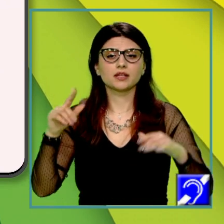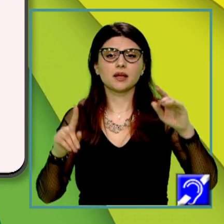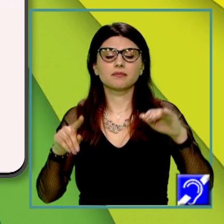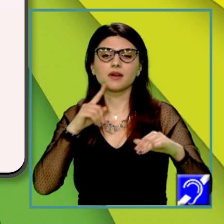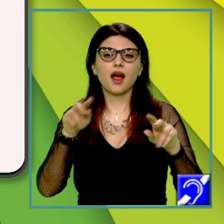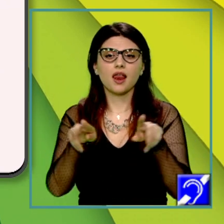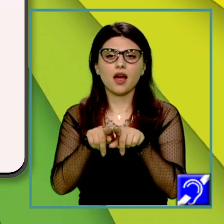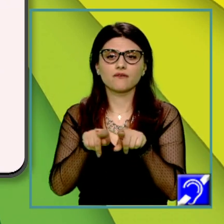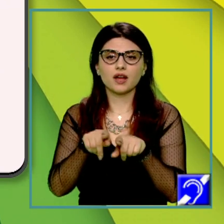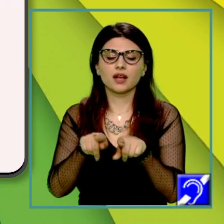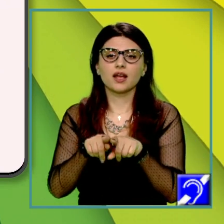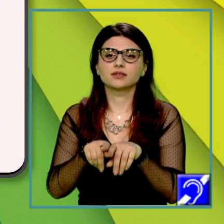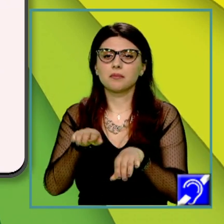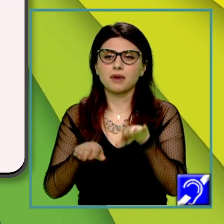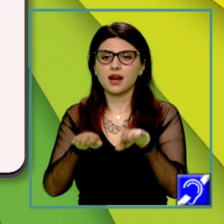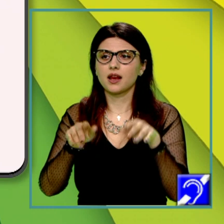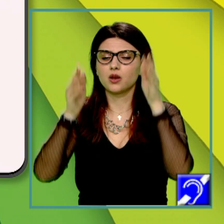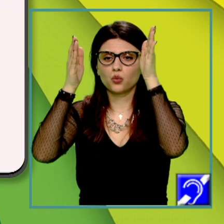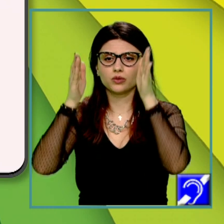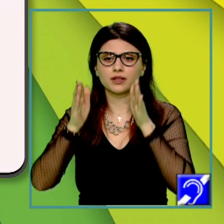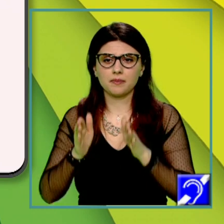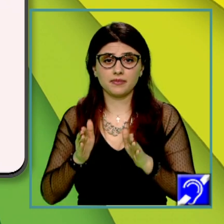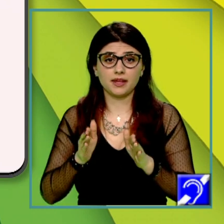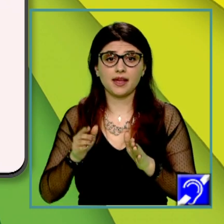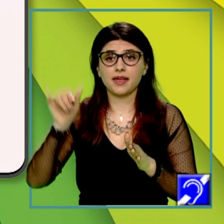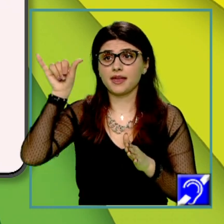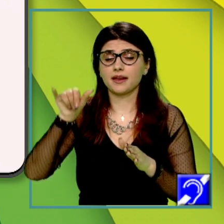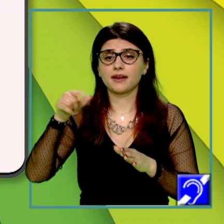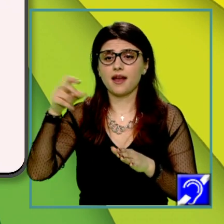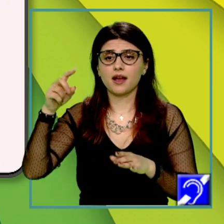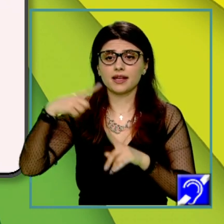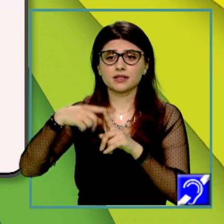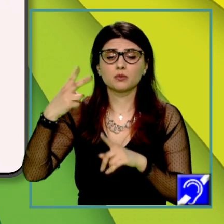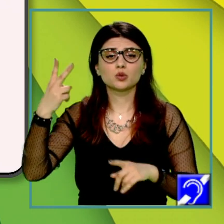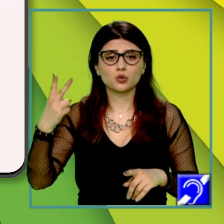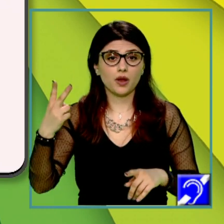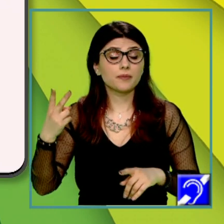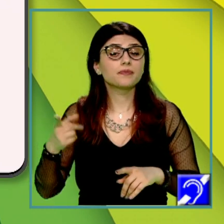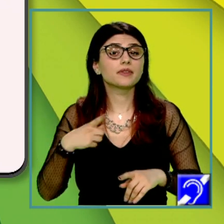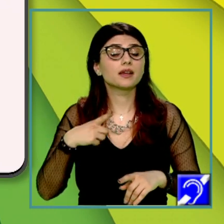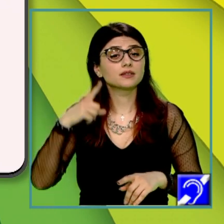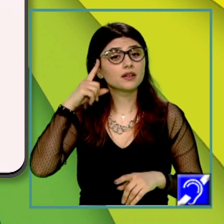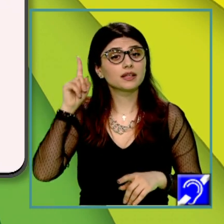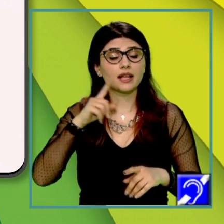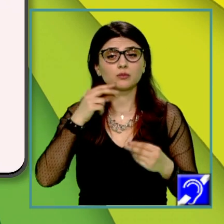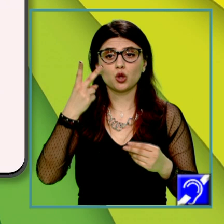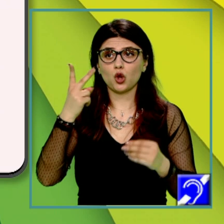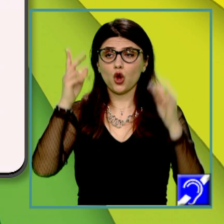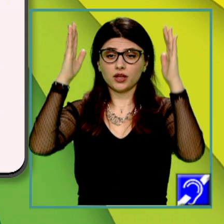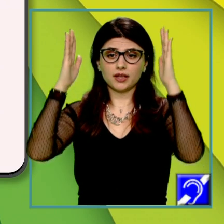paralelă cu dreapta de ecuație x y z egal cu x plus 2 ne reamintim că dacă două drepte